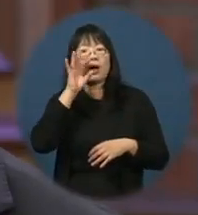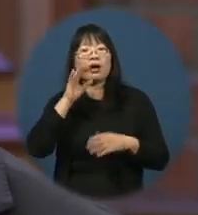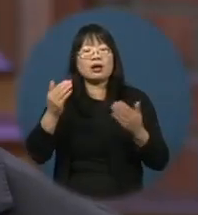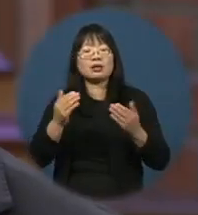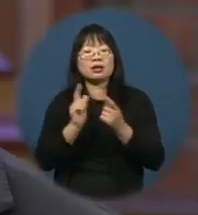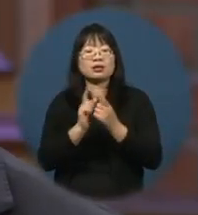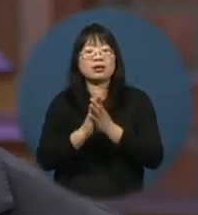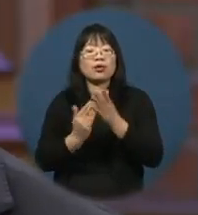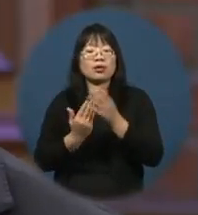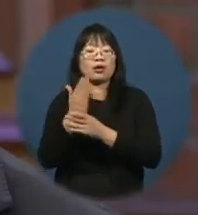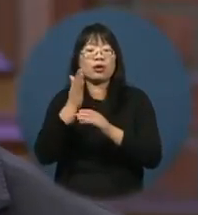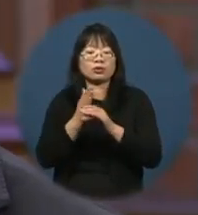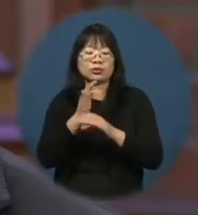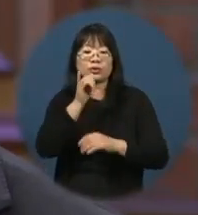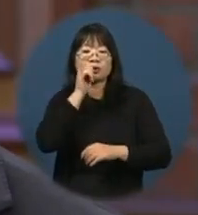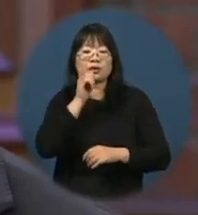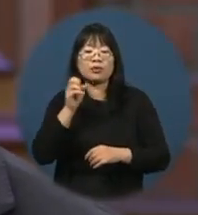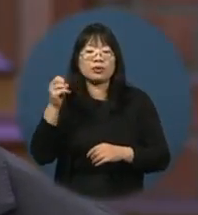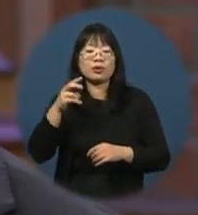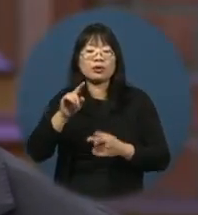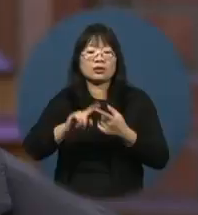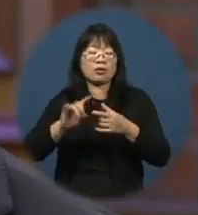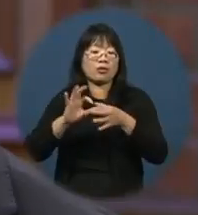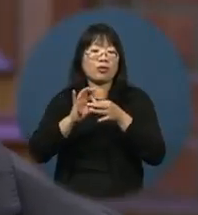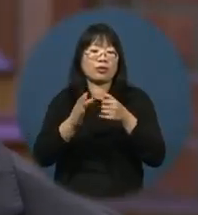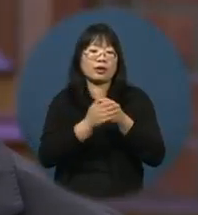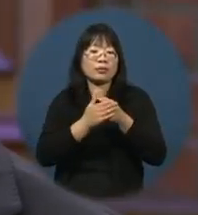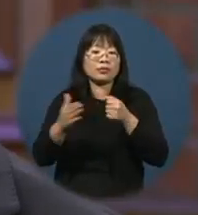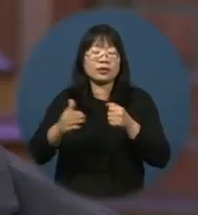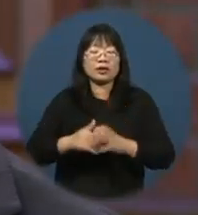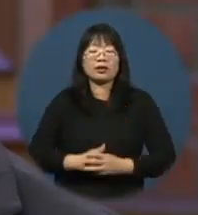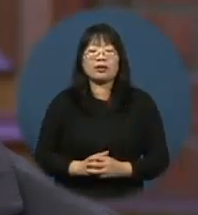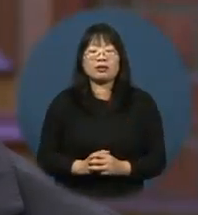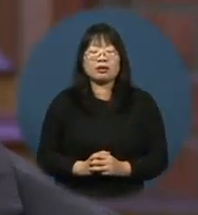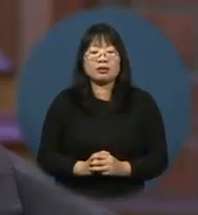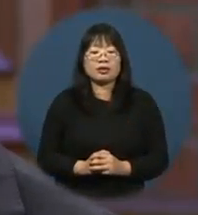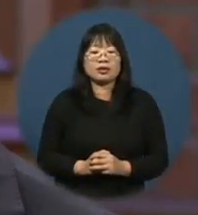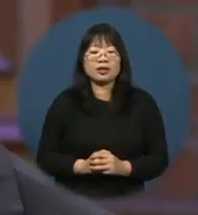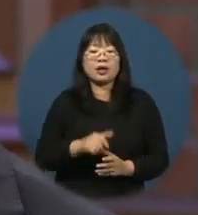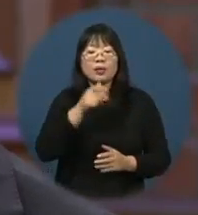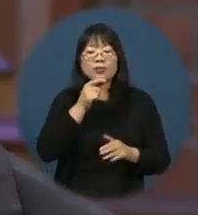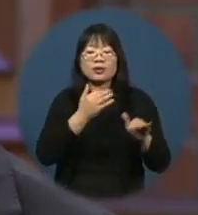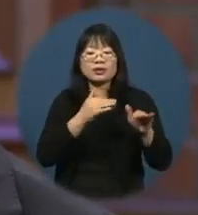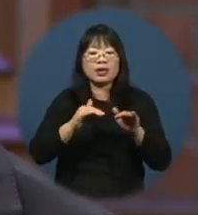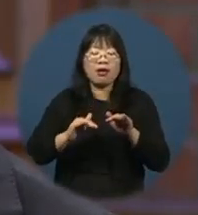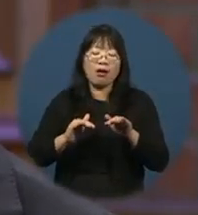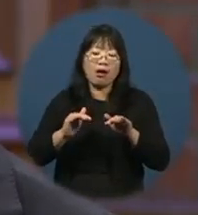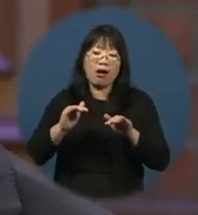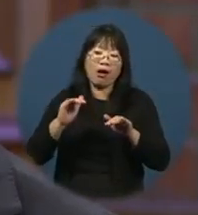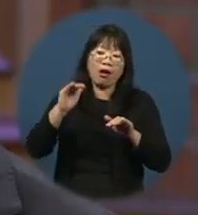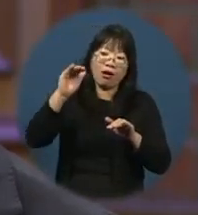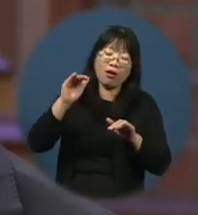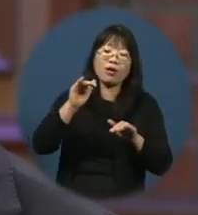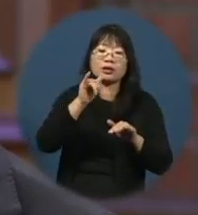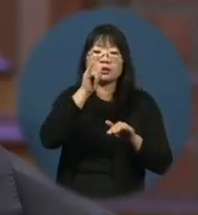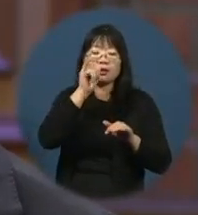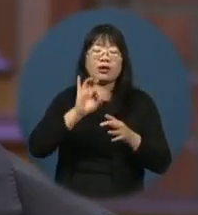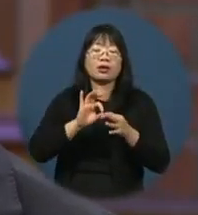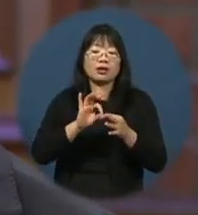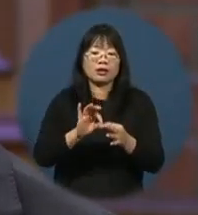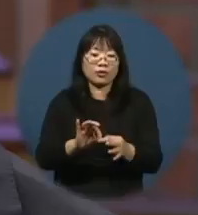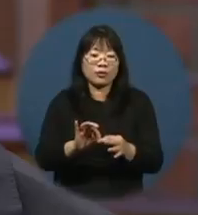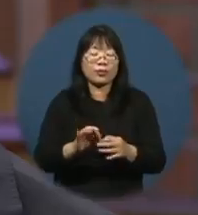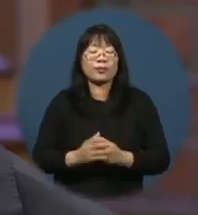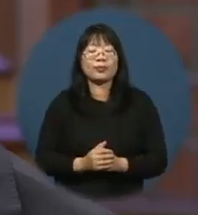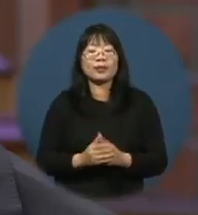일들이 실제로 일어나고 있고 또 그것으로 인해서 해수면 상승들이 그렇죠. 지속이